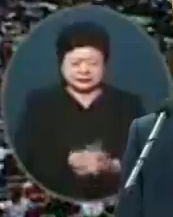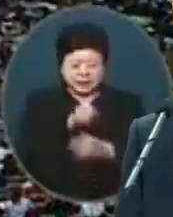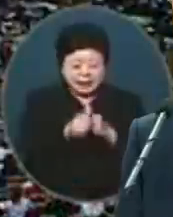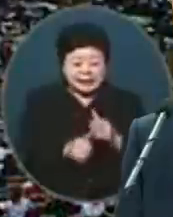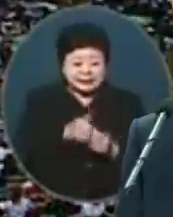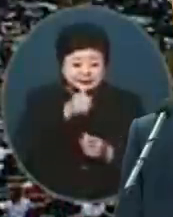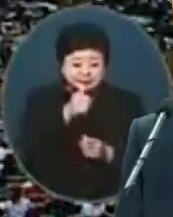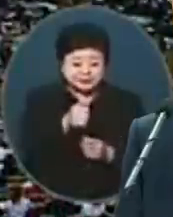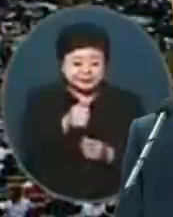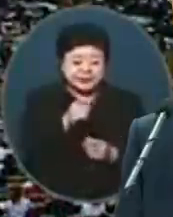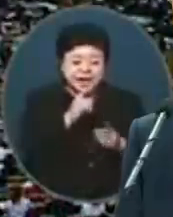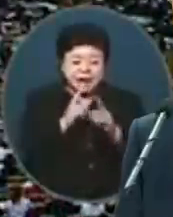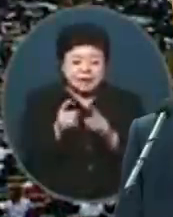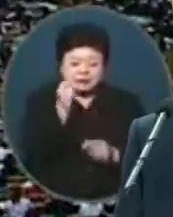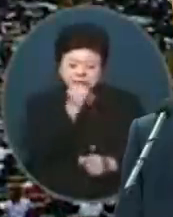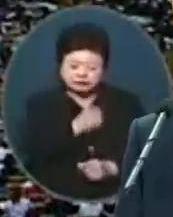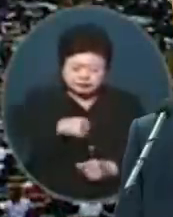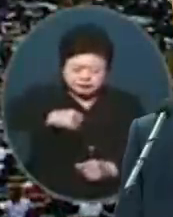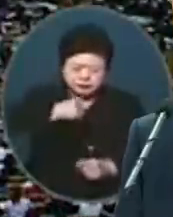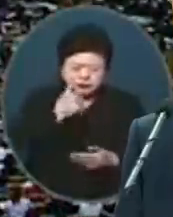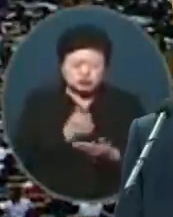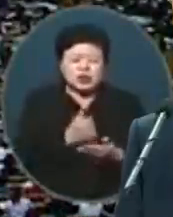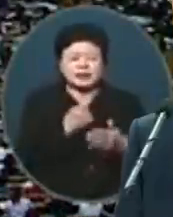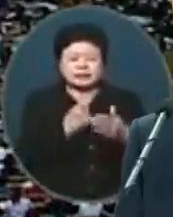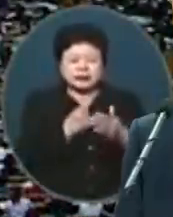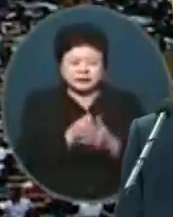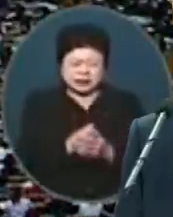하나님의 말씀을 거역한 죄로 말미암아